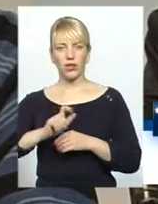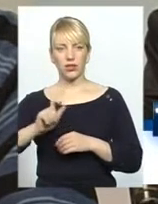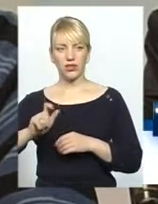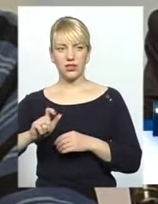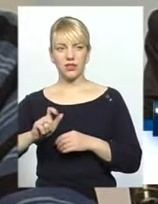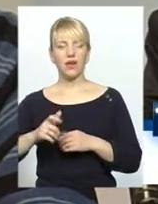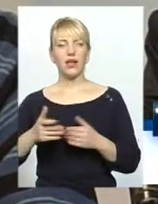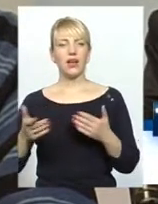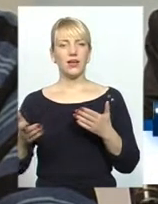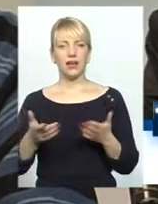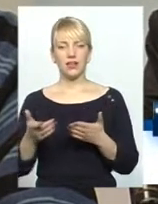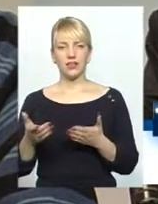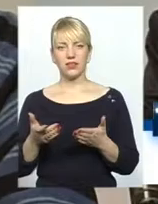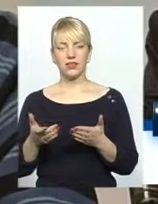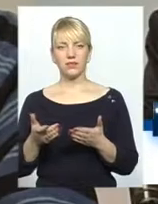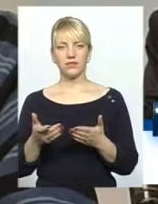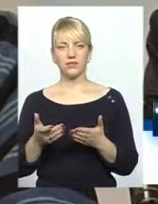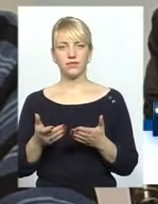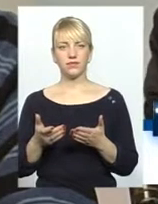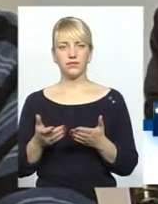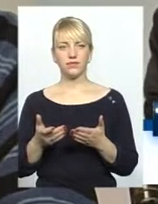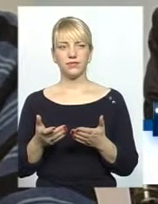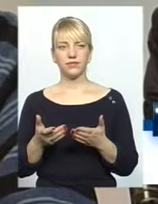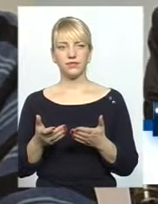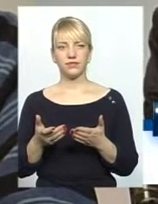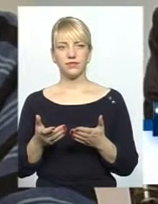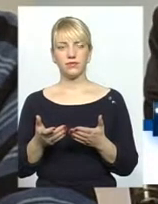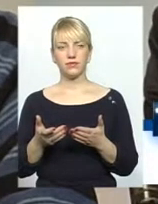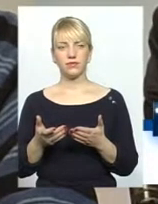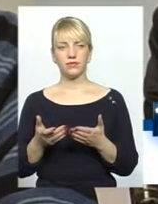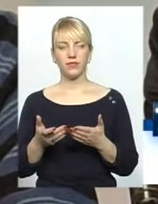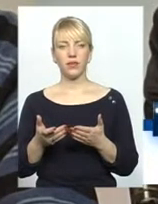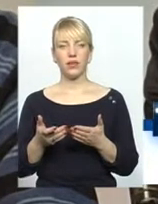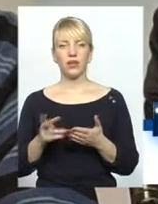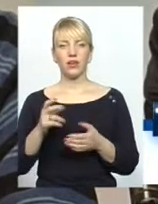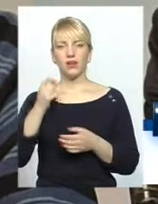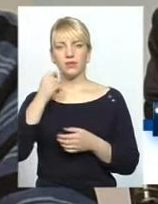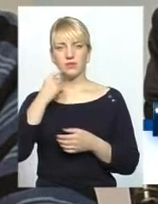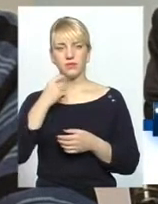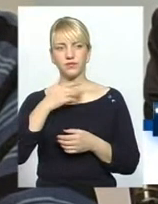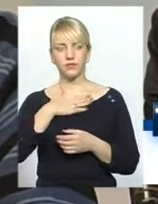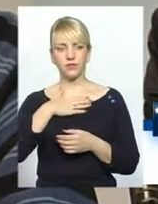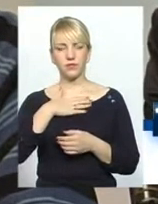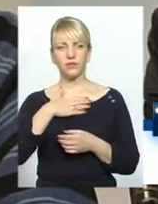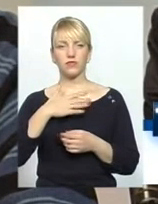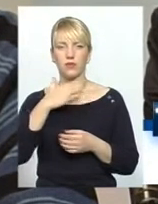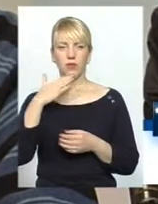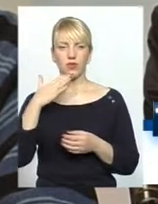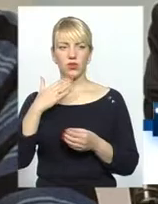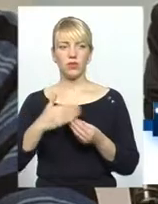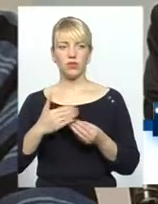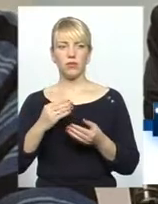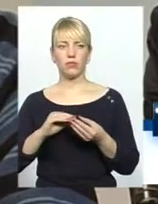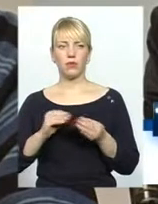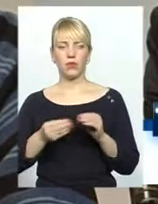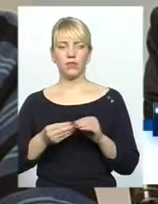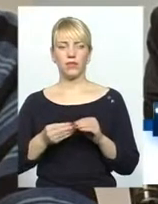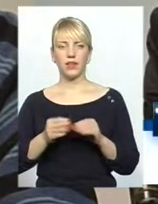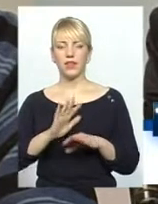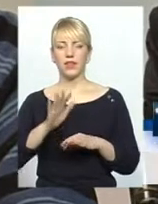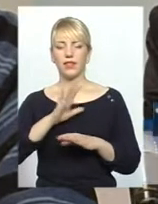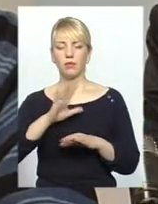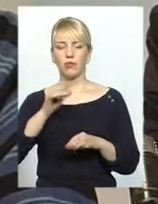які, не знаю, там зловживають алкоголем, дуже багато проблем. Але не було сказано